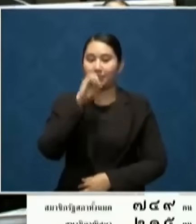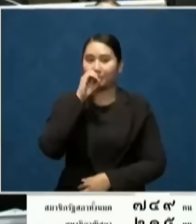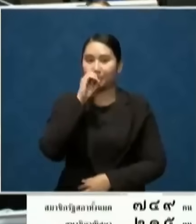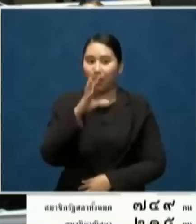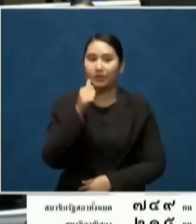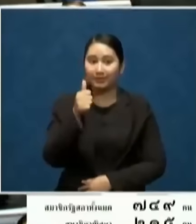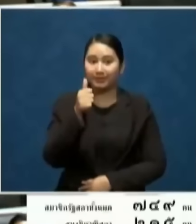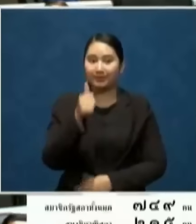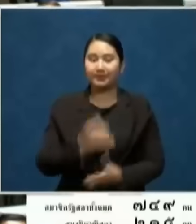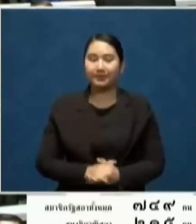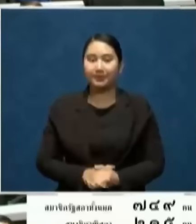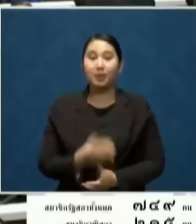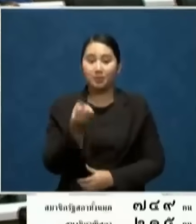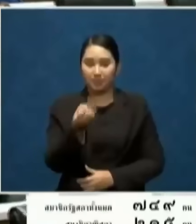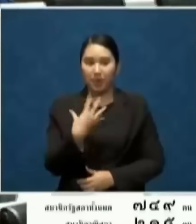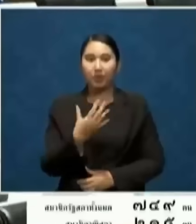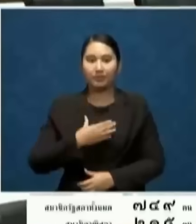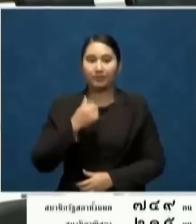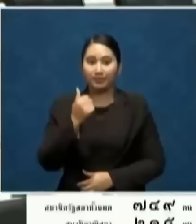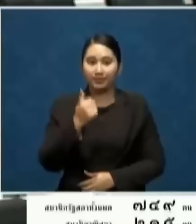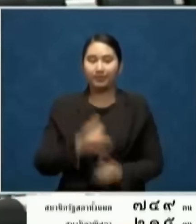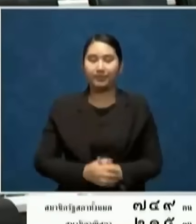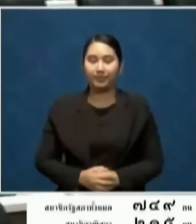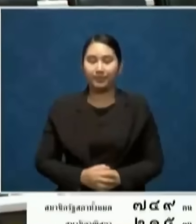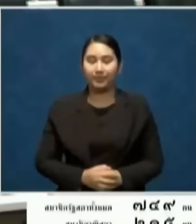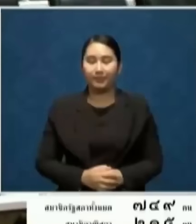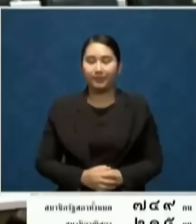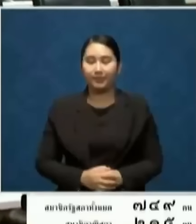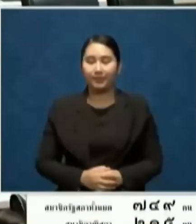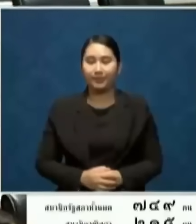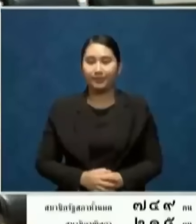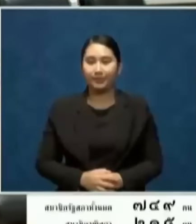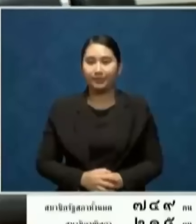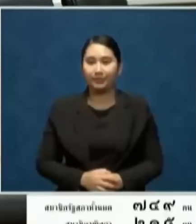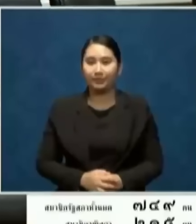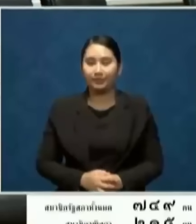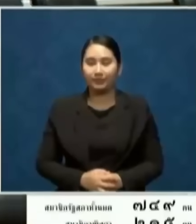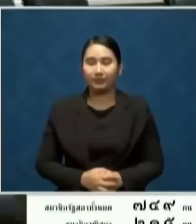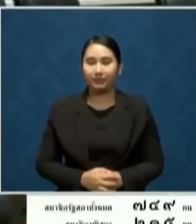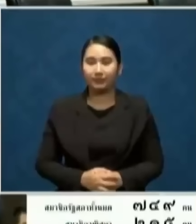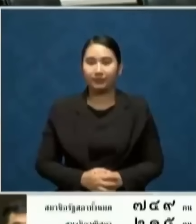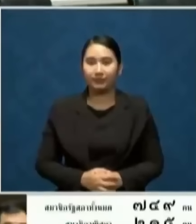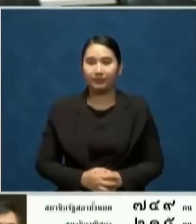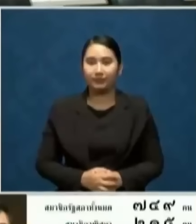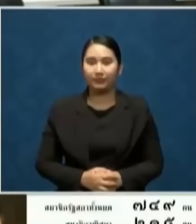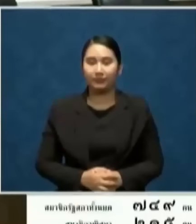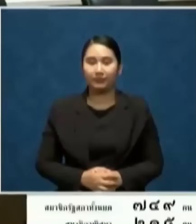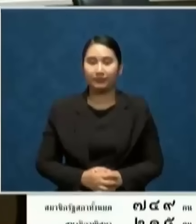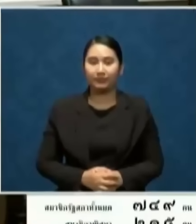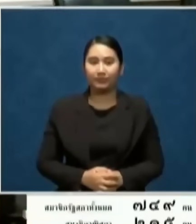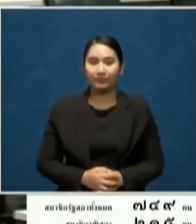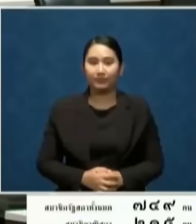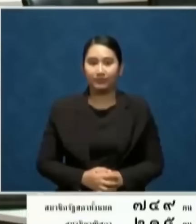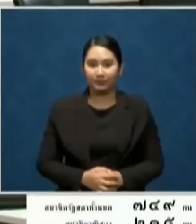ภาหรือว่าสว.เนี่ยนะคะก็พบว่ามีการแจ้งการลาประชุมรัฐสภาในวันนี้กว่า33คน